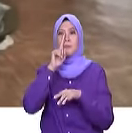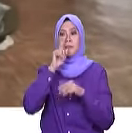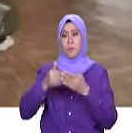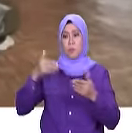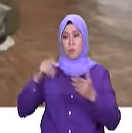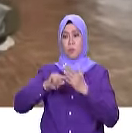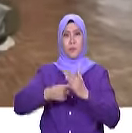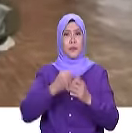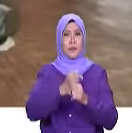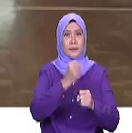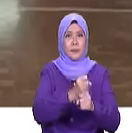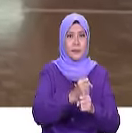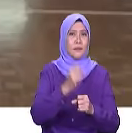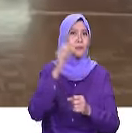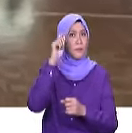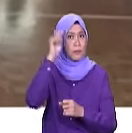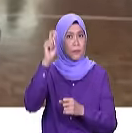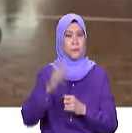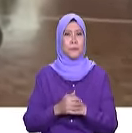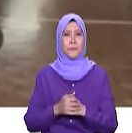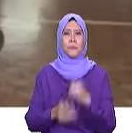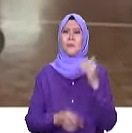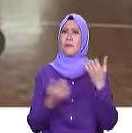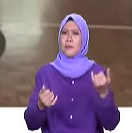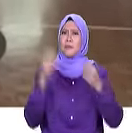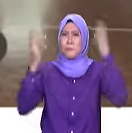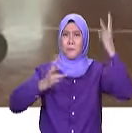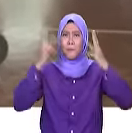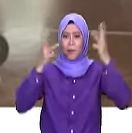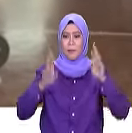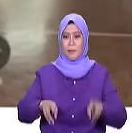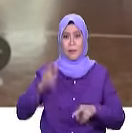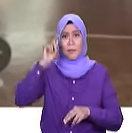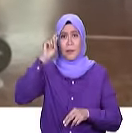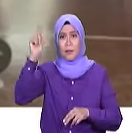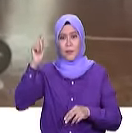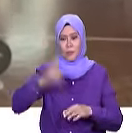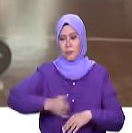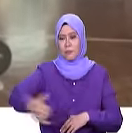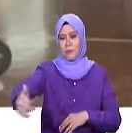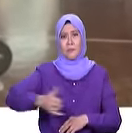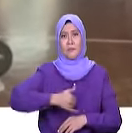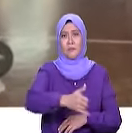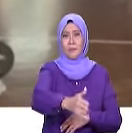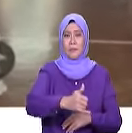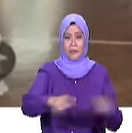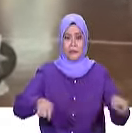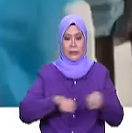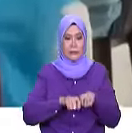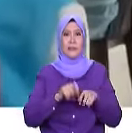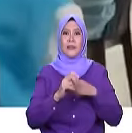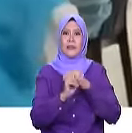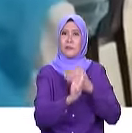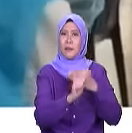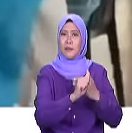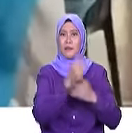sebelum memulakan tugas di Terengganu. Paling membimbangkan adalah rakyat Terengganu yang sering berulang-alik ke negeri berisiko atas sebab